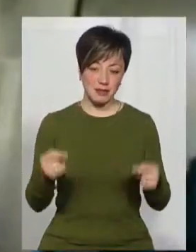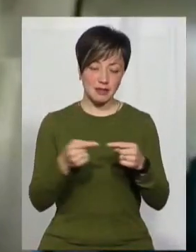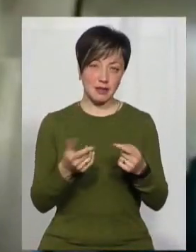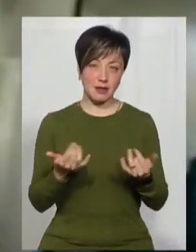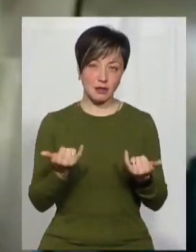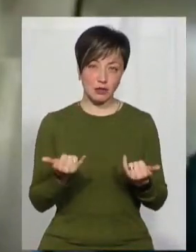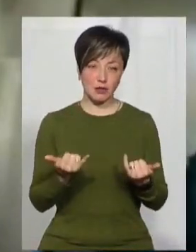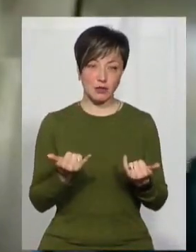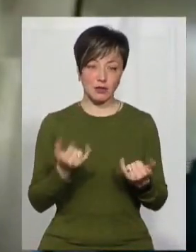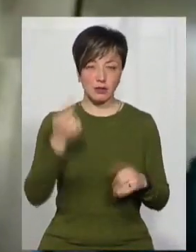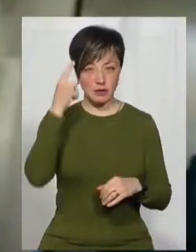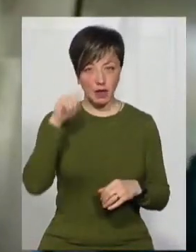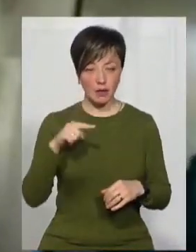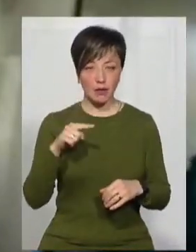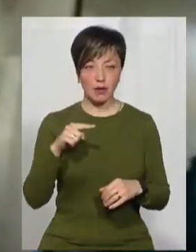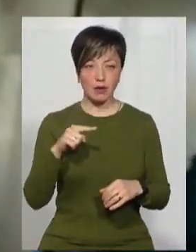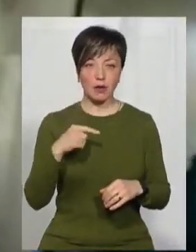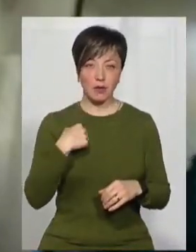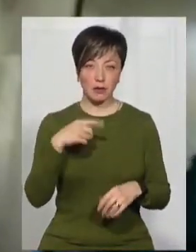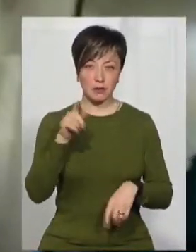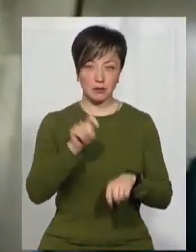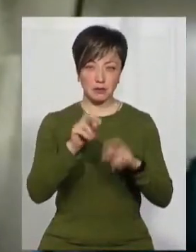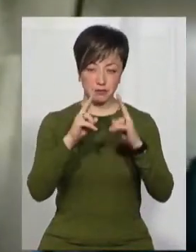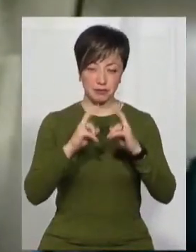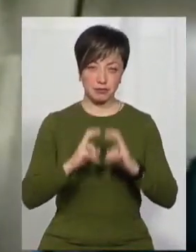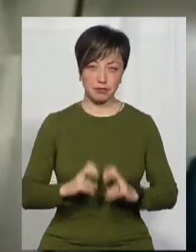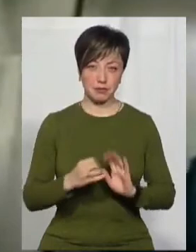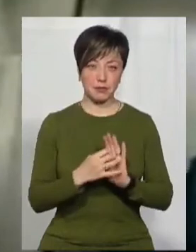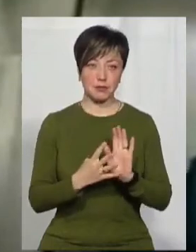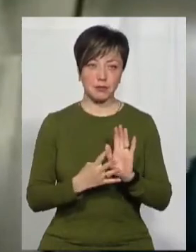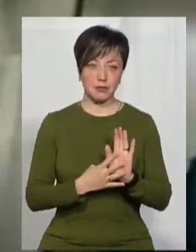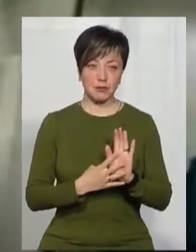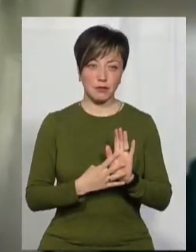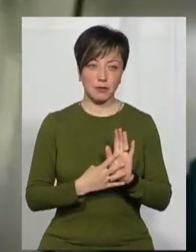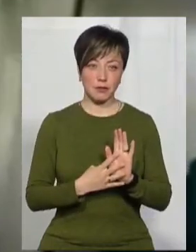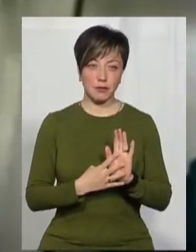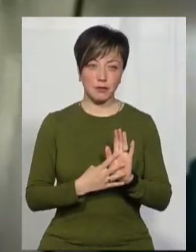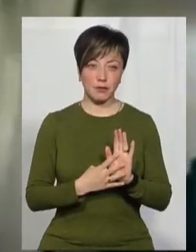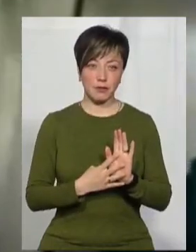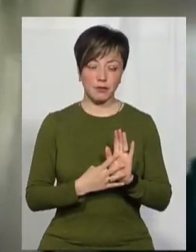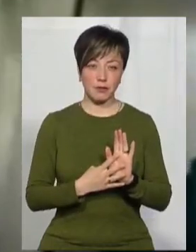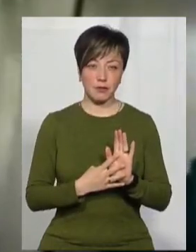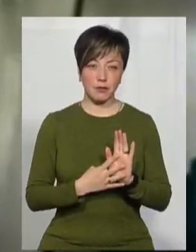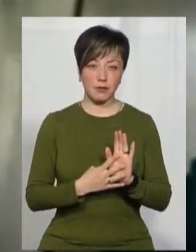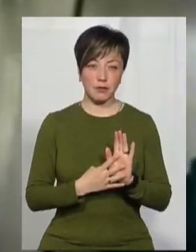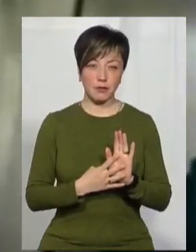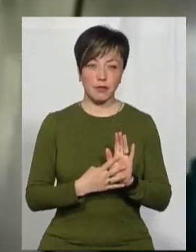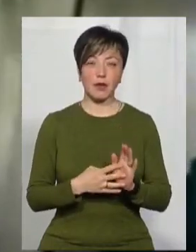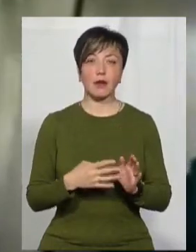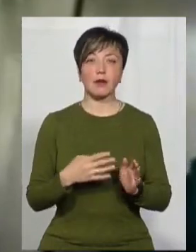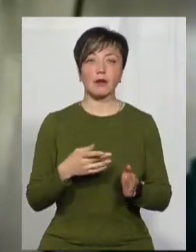сьогодні. Ми опрацювали 19 підтверджую, дійсно,